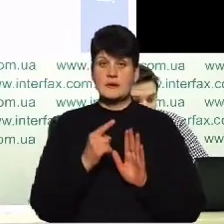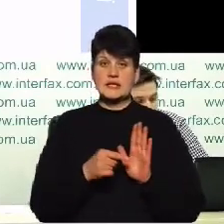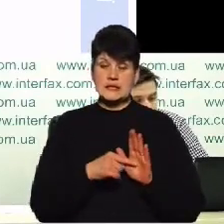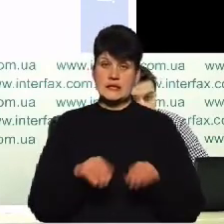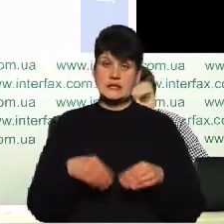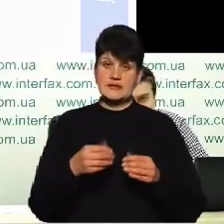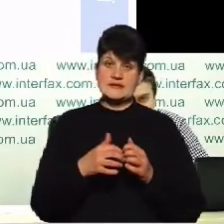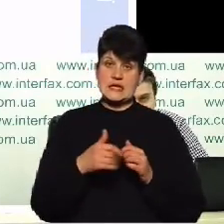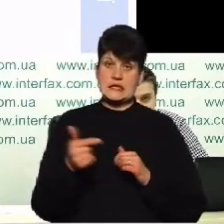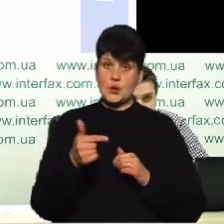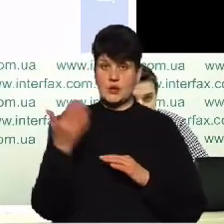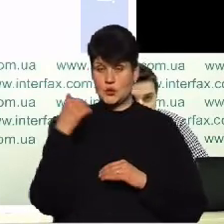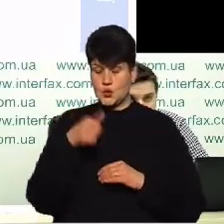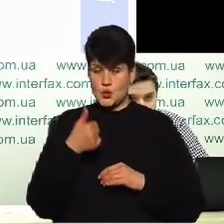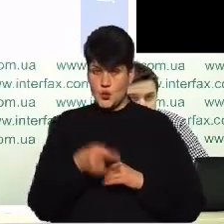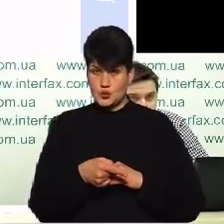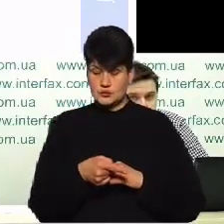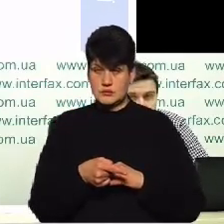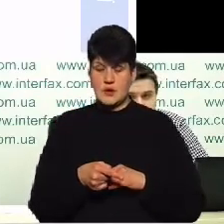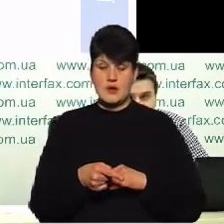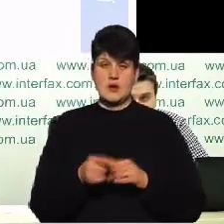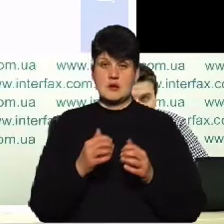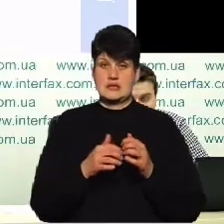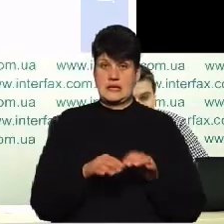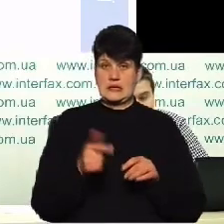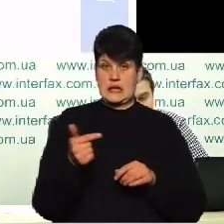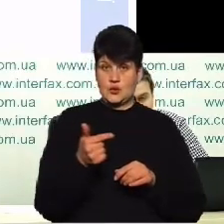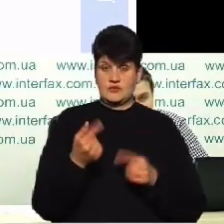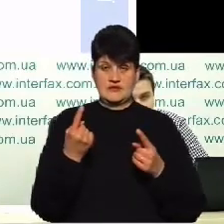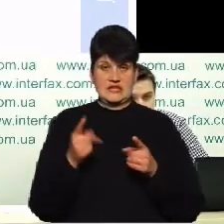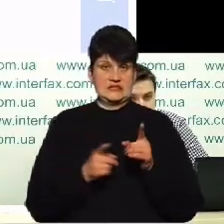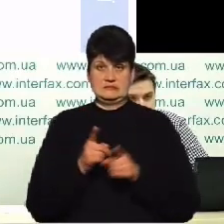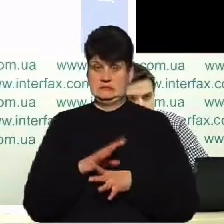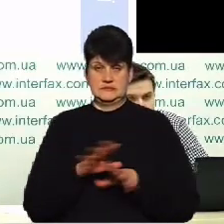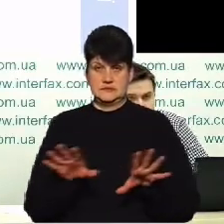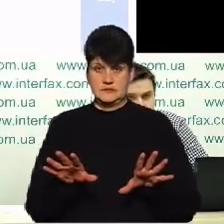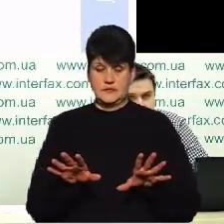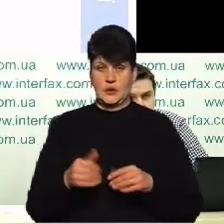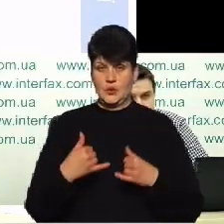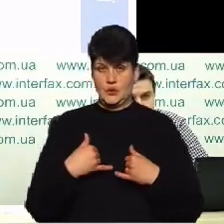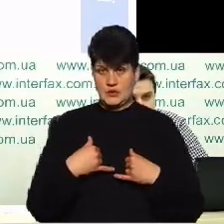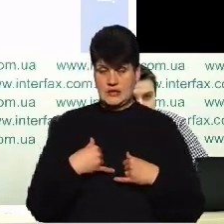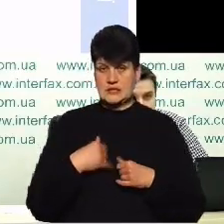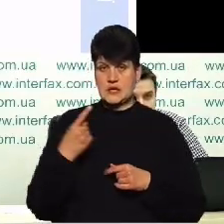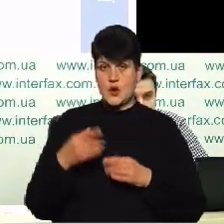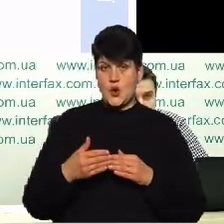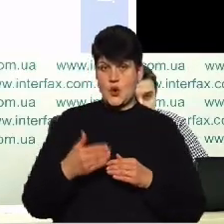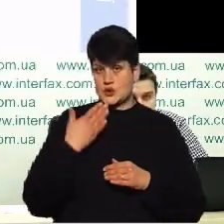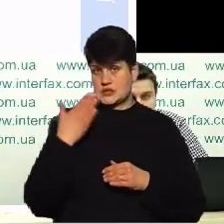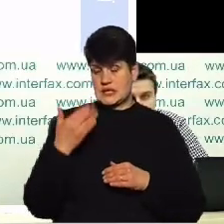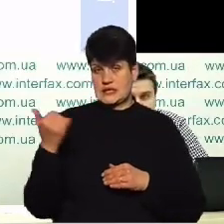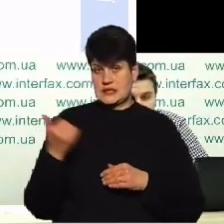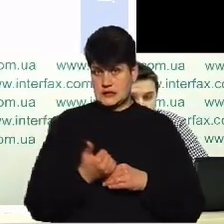минулого року, але порівняно з серединою грудня істотних змін не відбулося. Хоча от у нас, до речі, за останній тиждень чимало західних